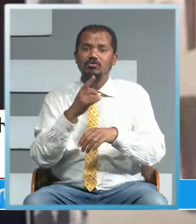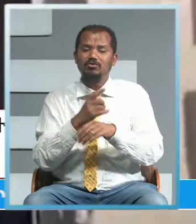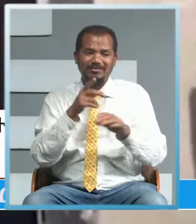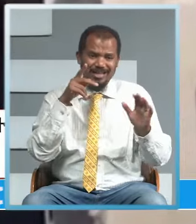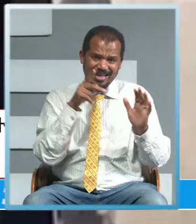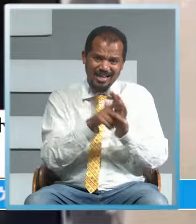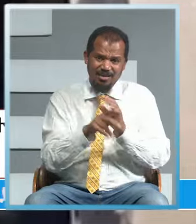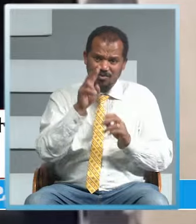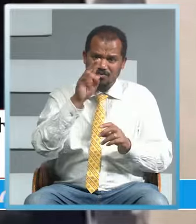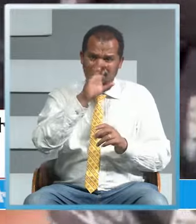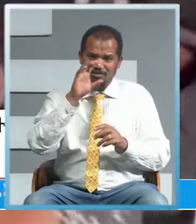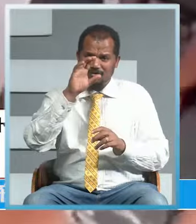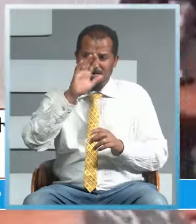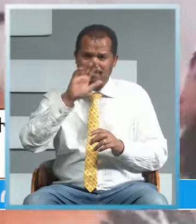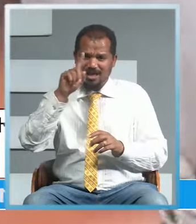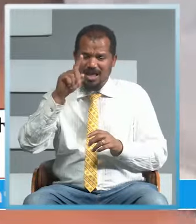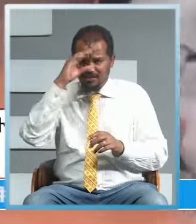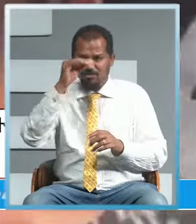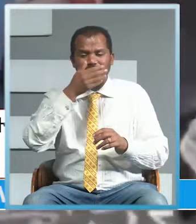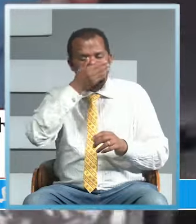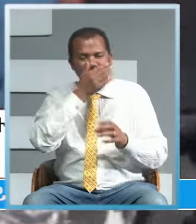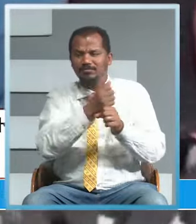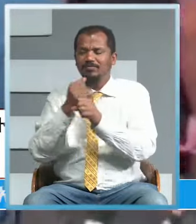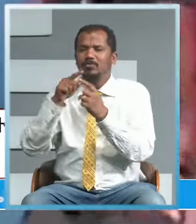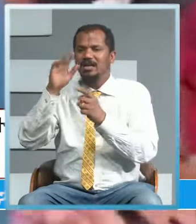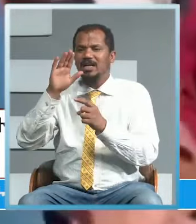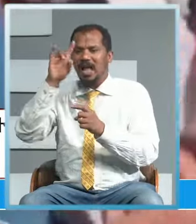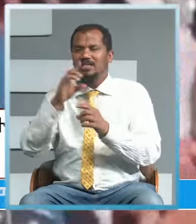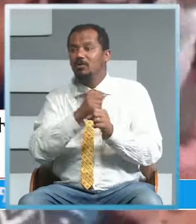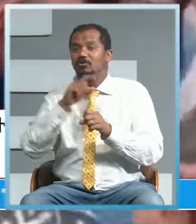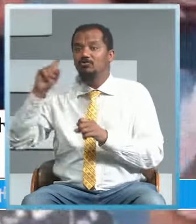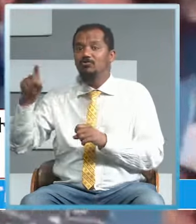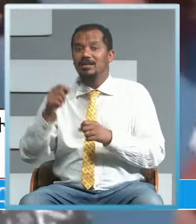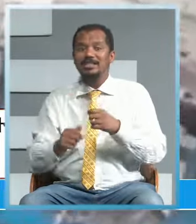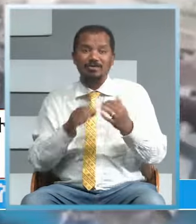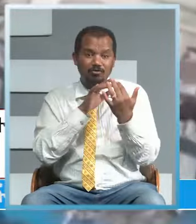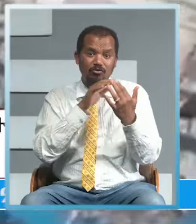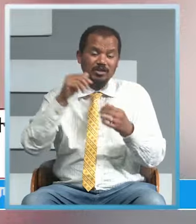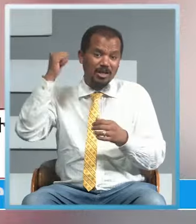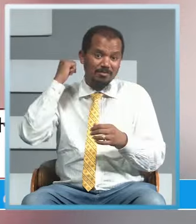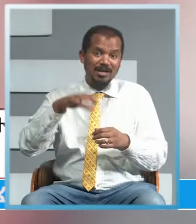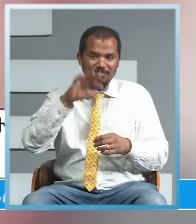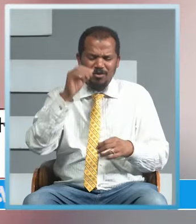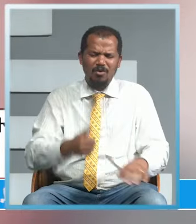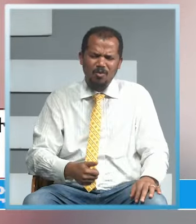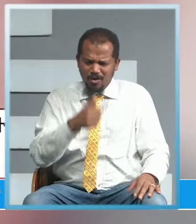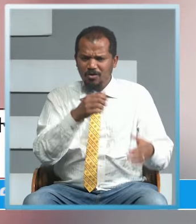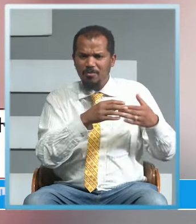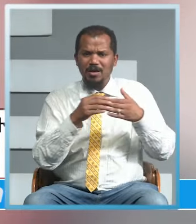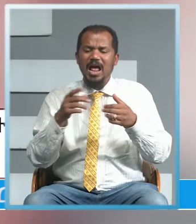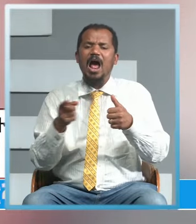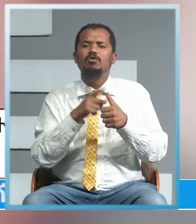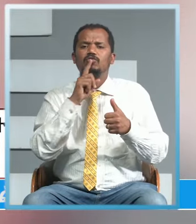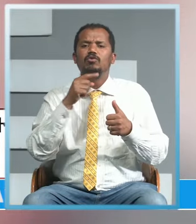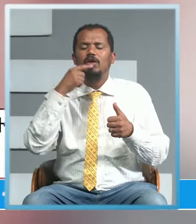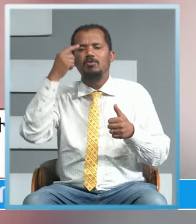የውጭ ሀገር ዜጎች ተገደሉ። 251 ሰዎች ደግሞ ታግተው ወደ ጋዛ ከተወሰዱበት ጥቃት ጀርባ ከሚገኙ ከዋነኞቹ